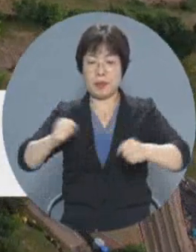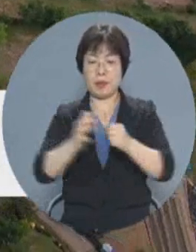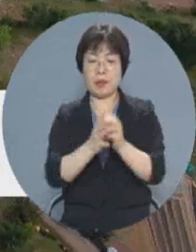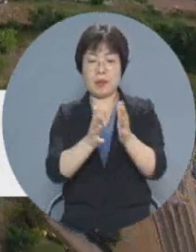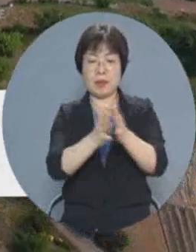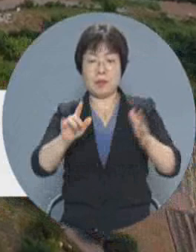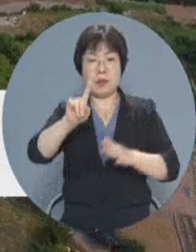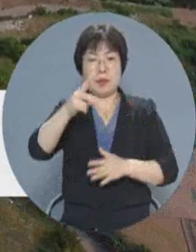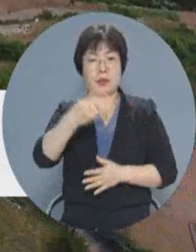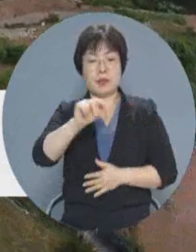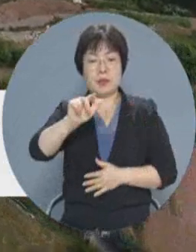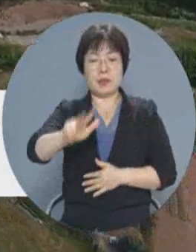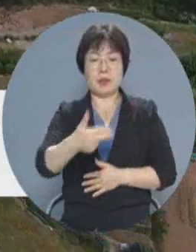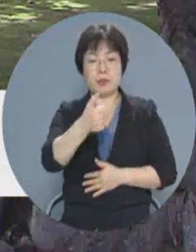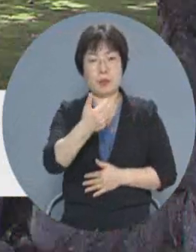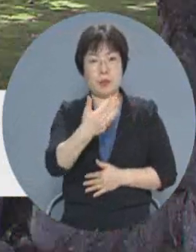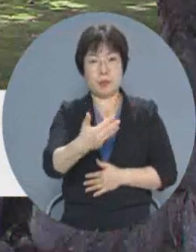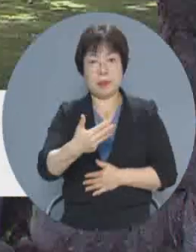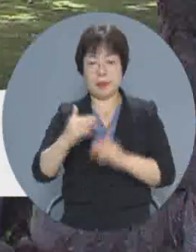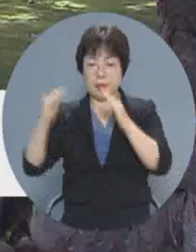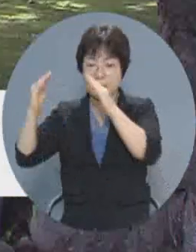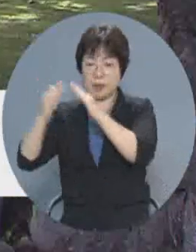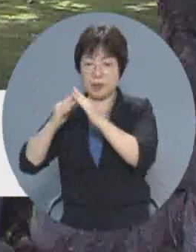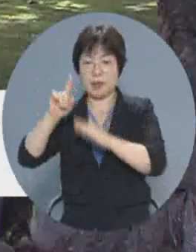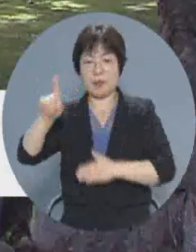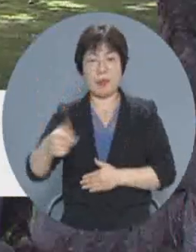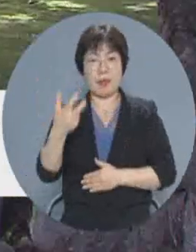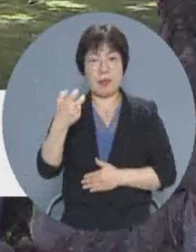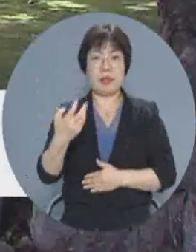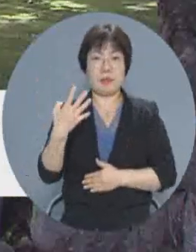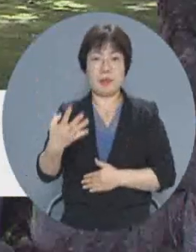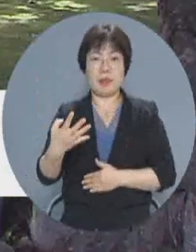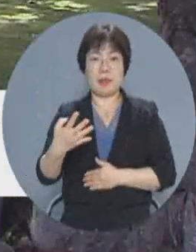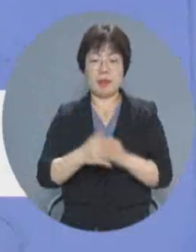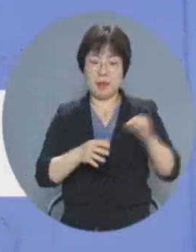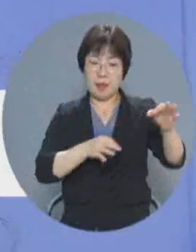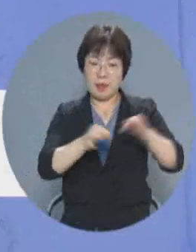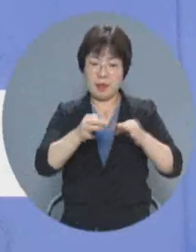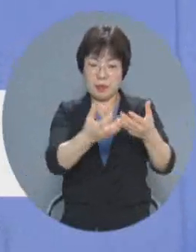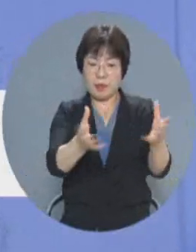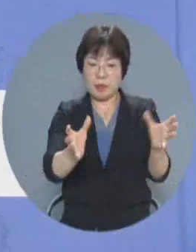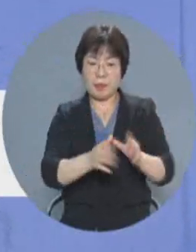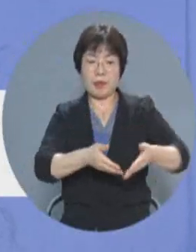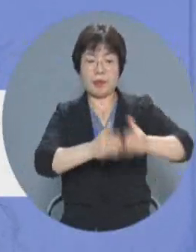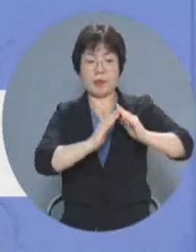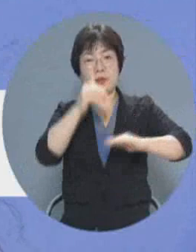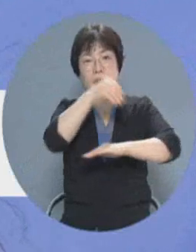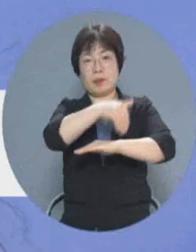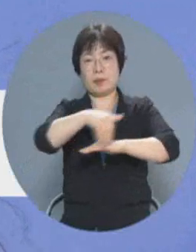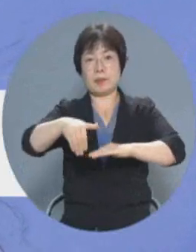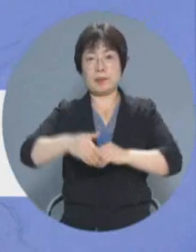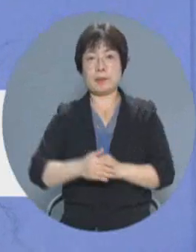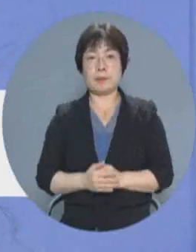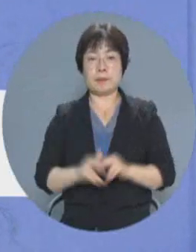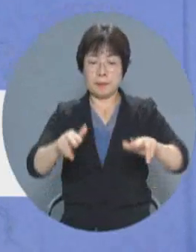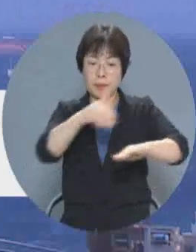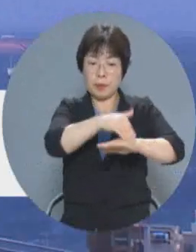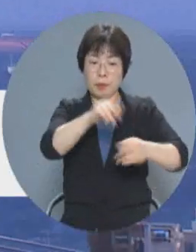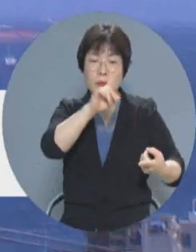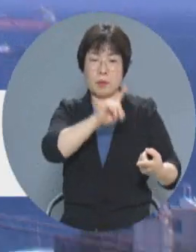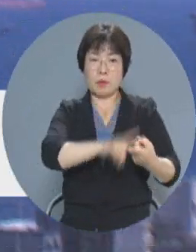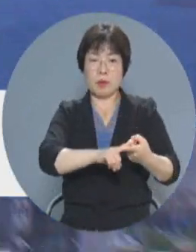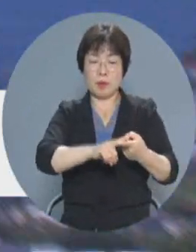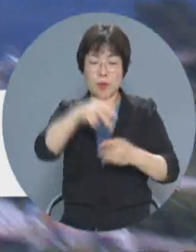아파트 2,758세대와 단독주택 174호, 상업지구를 짓는 사업입니다. 현재